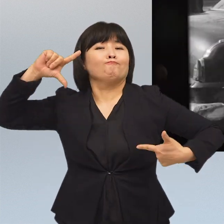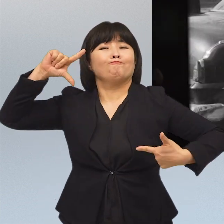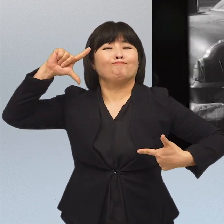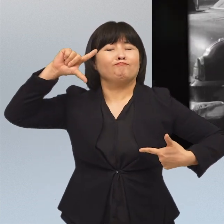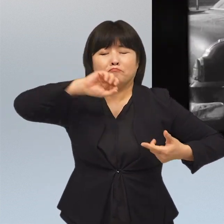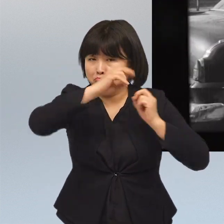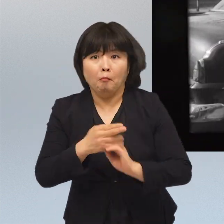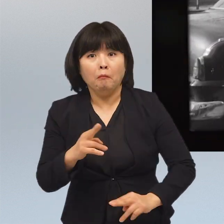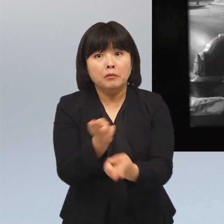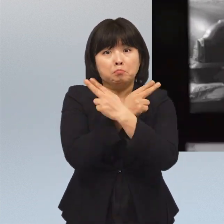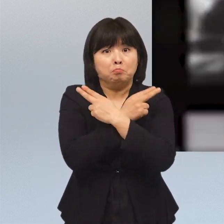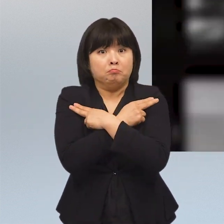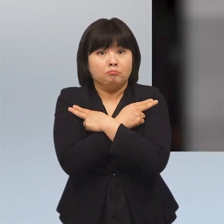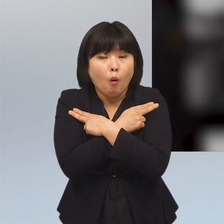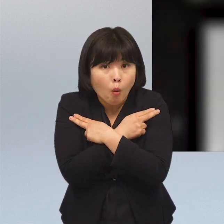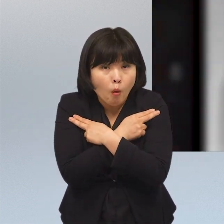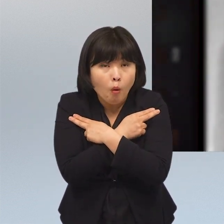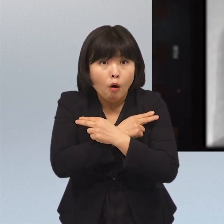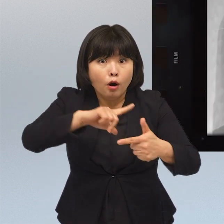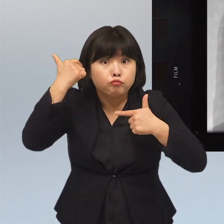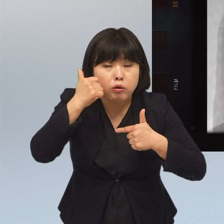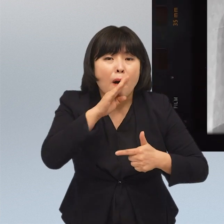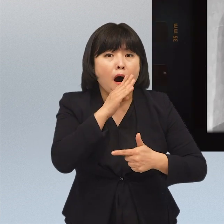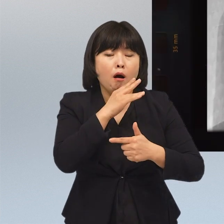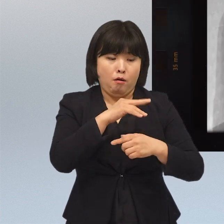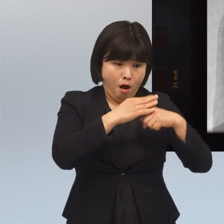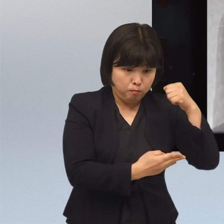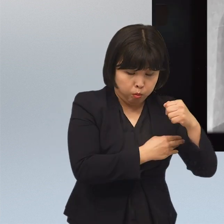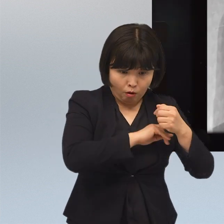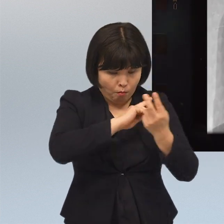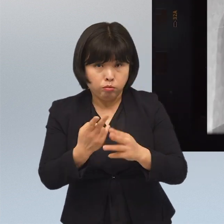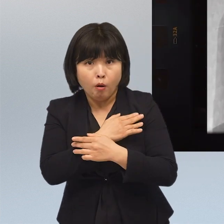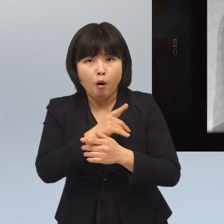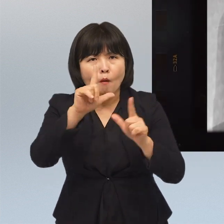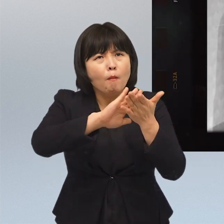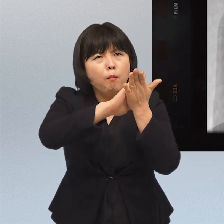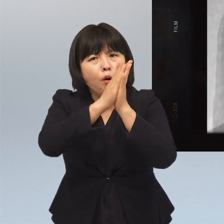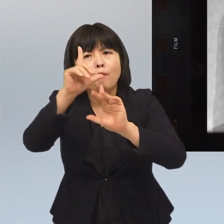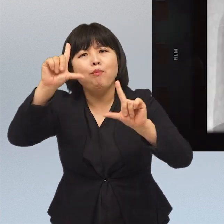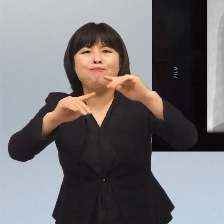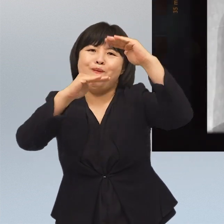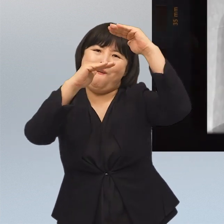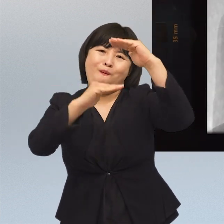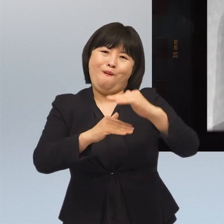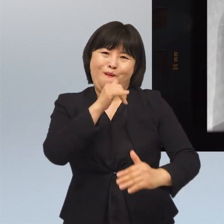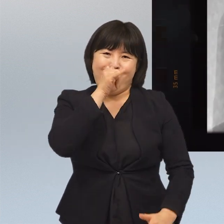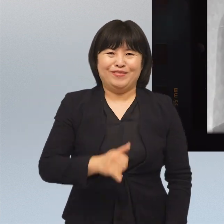입던 주인공의 복식이 양장으로 바뀌며 변화된 주인공의 모습을 보여주고 있다.